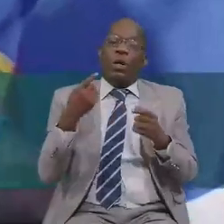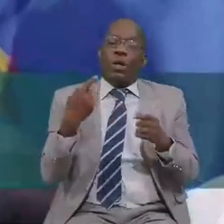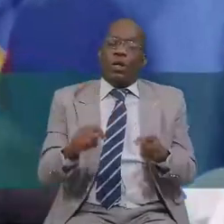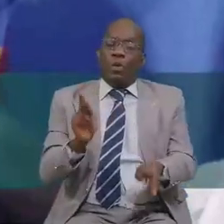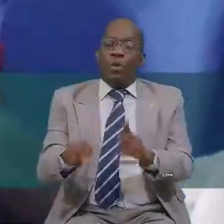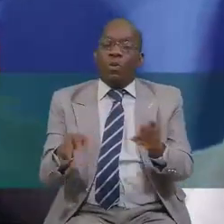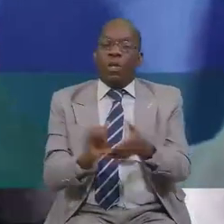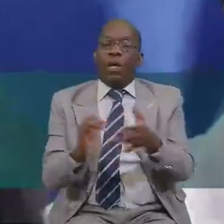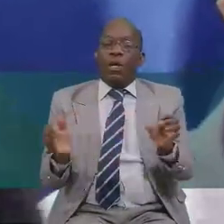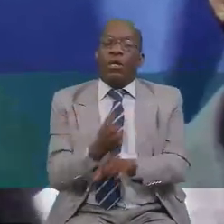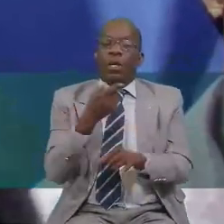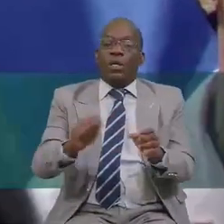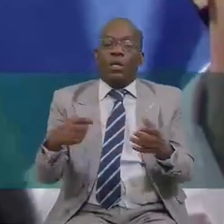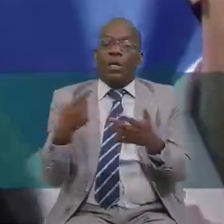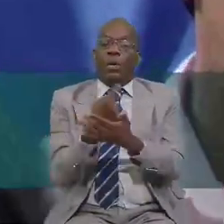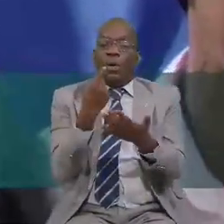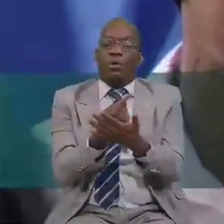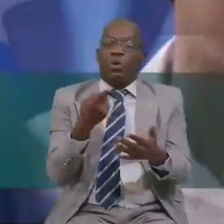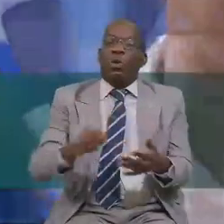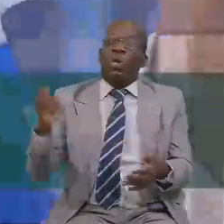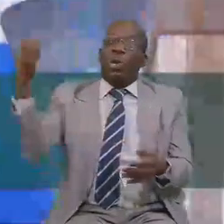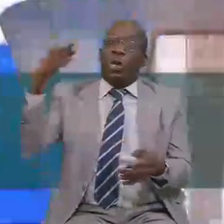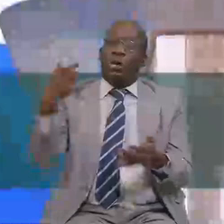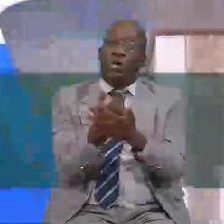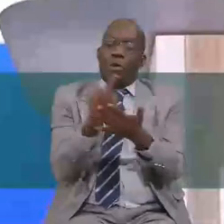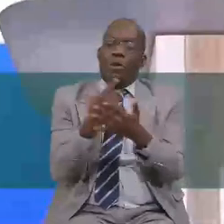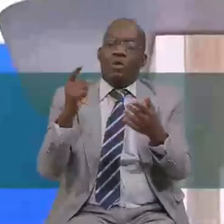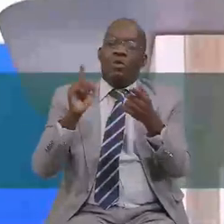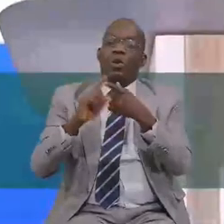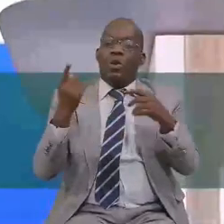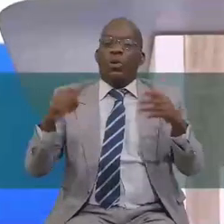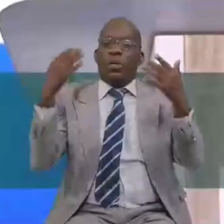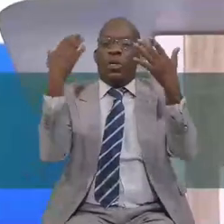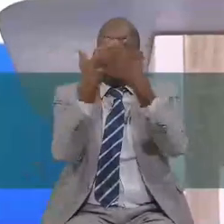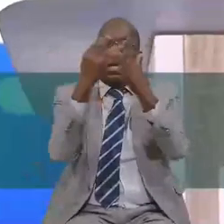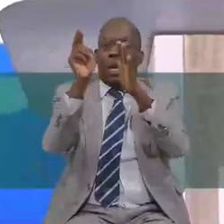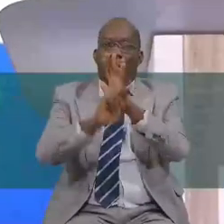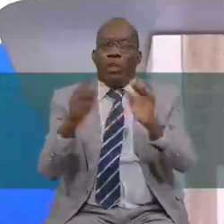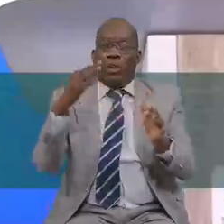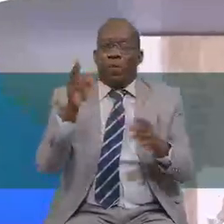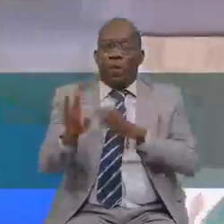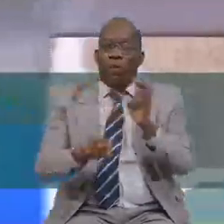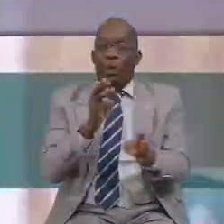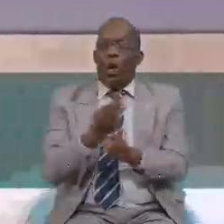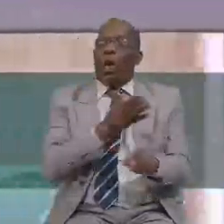de l'évangile dans les ténèbres du monde et qui impactent le monde pour